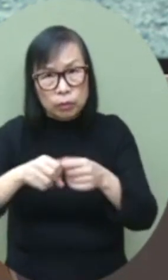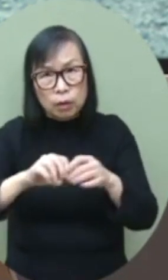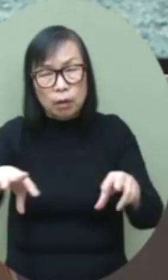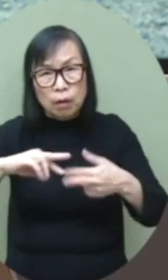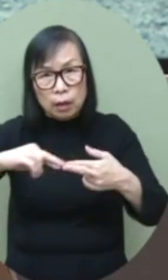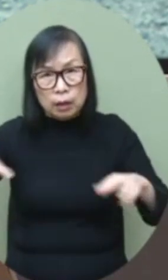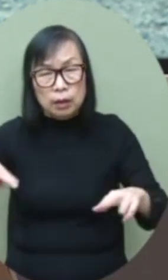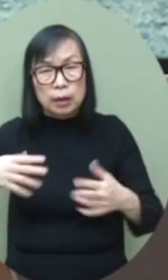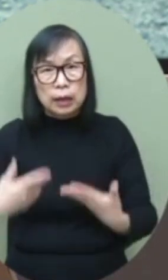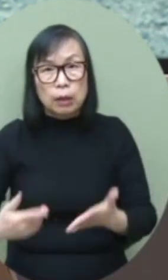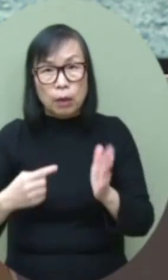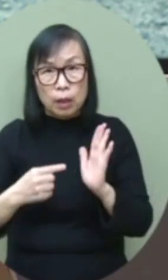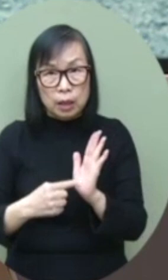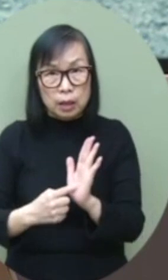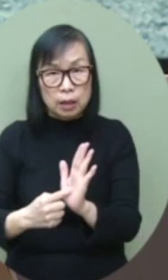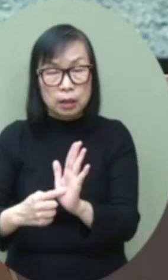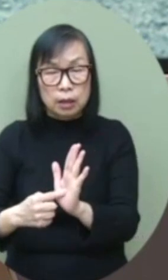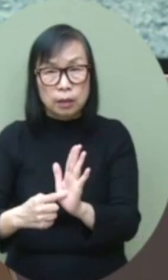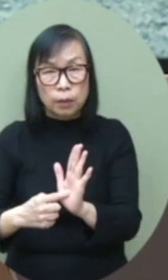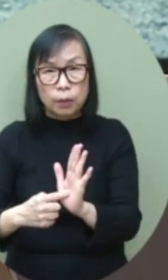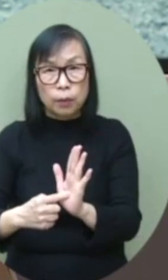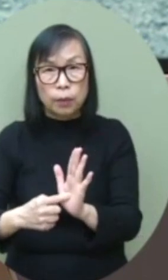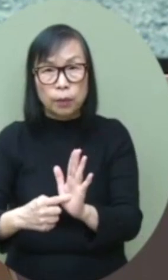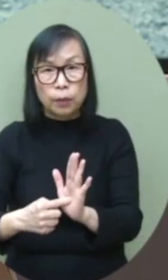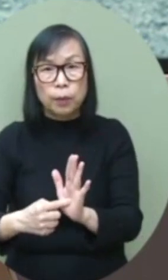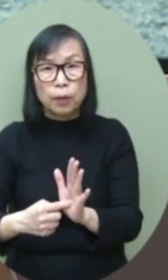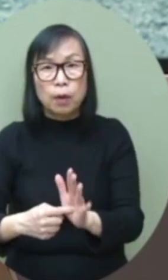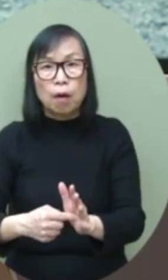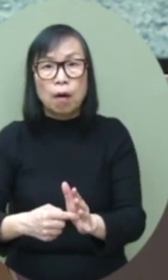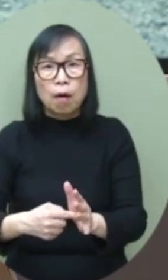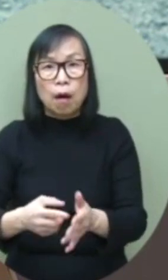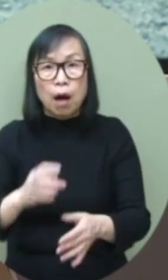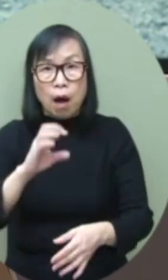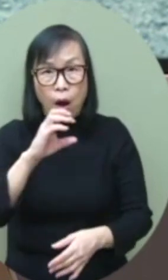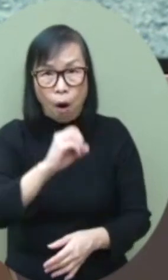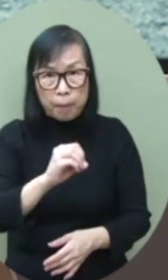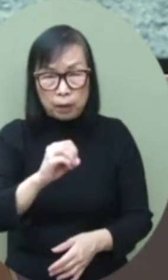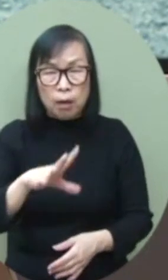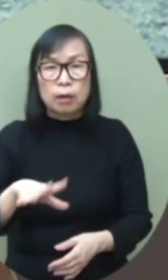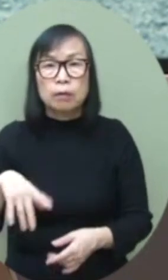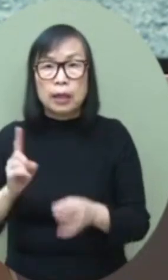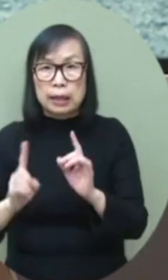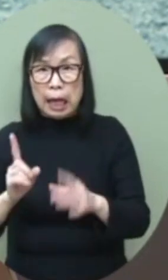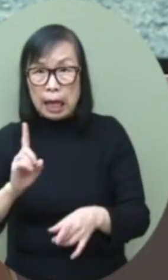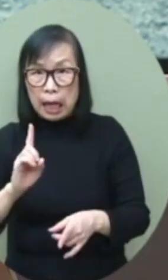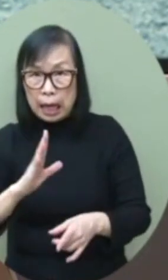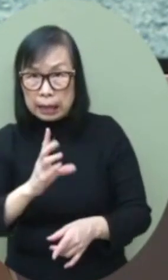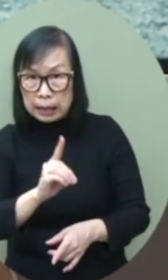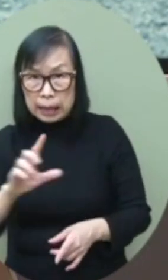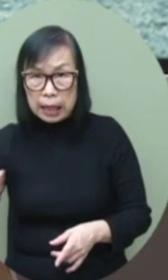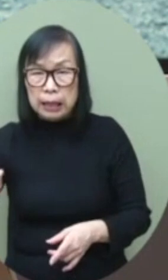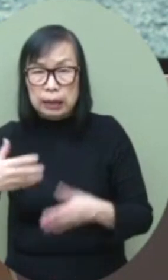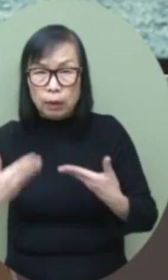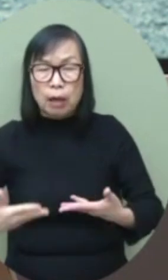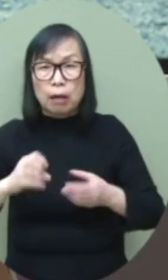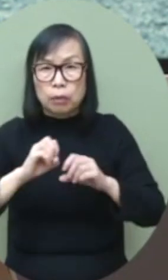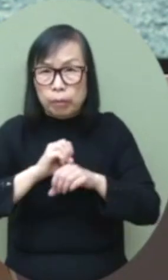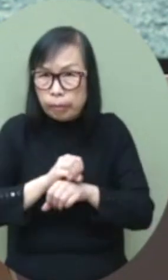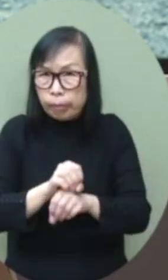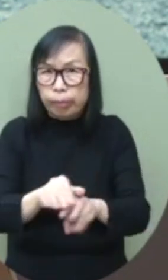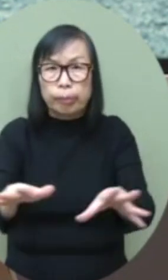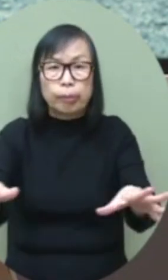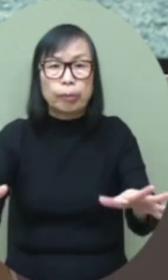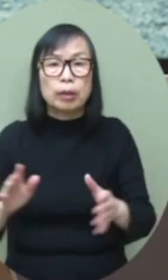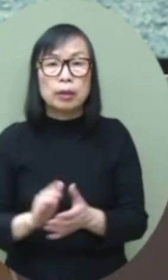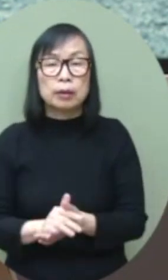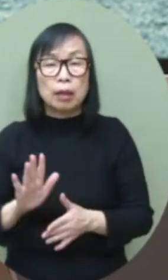顯示其實都呢種即係Omicron 或者 Delta 咧，都喺呢個社區度就喺度蔓延緊。咁我哋只係